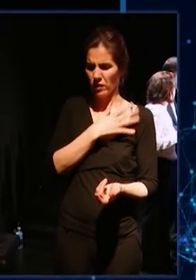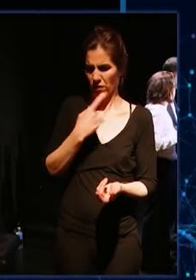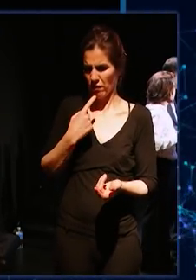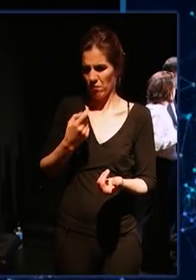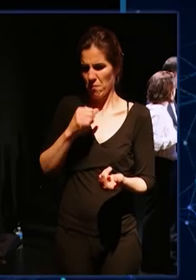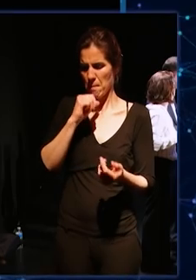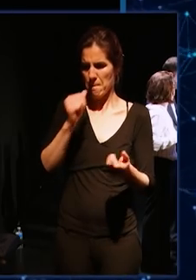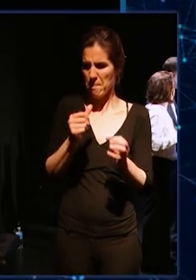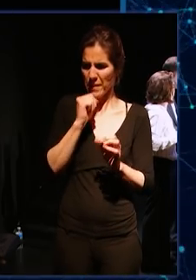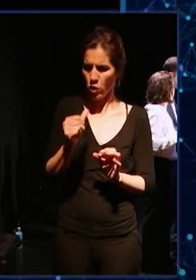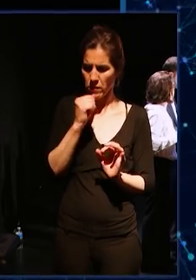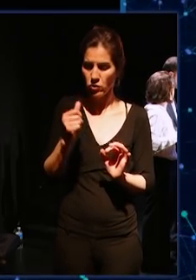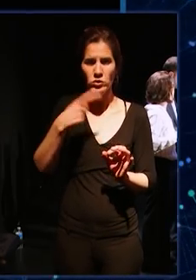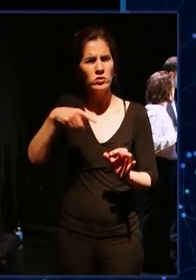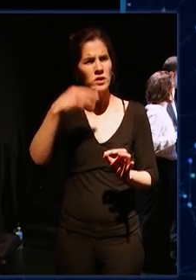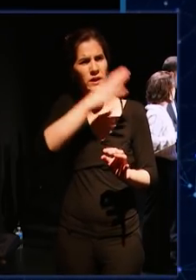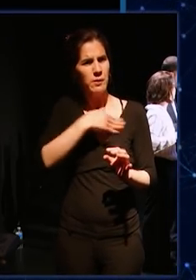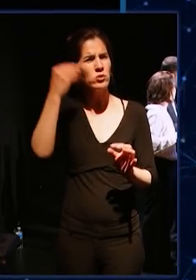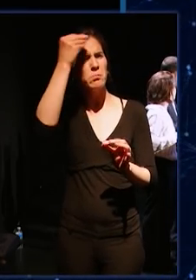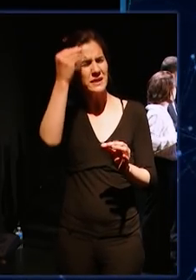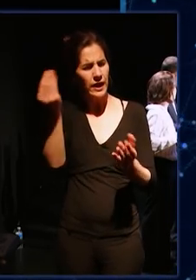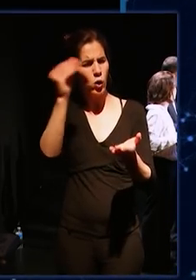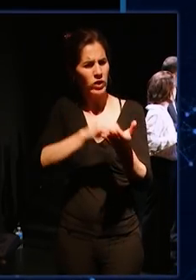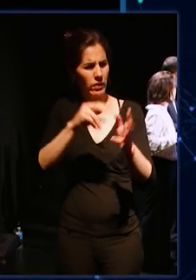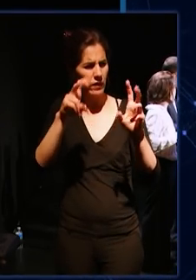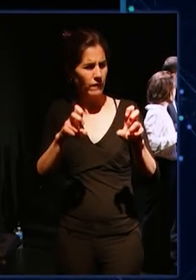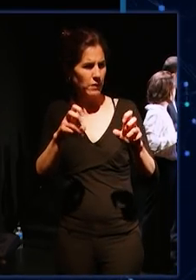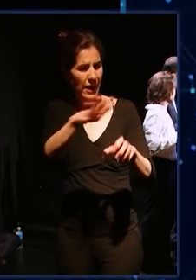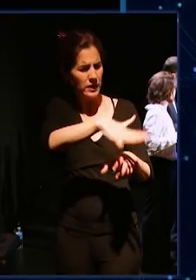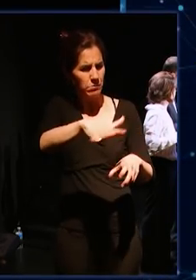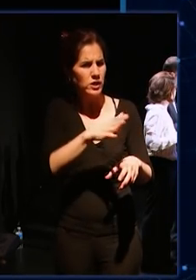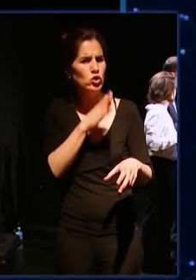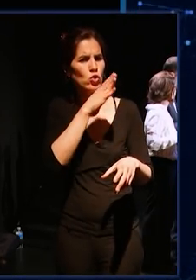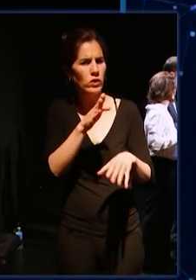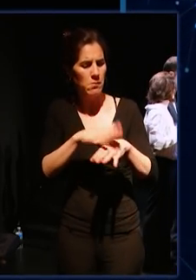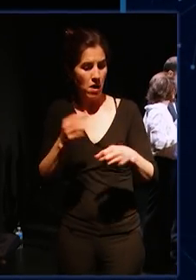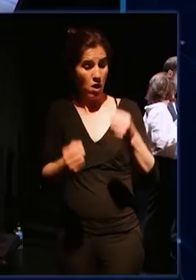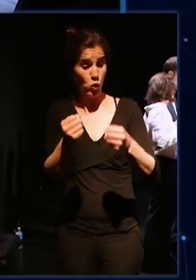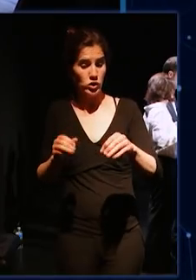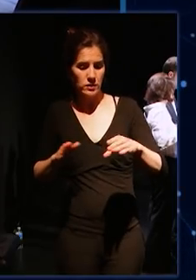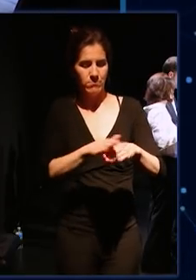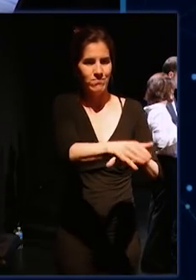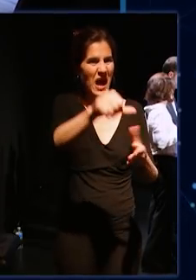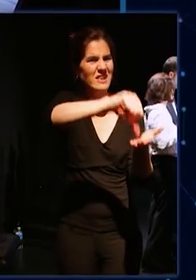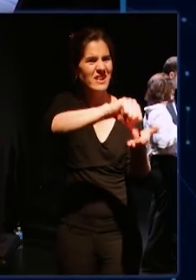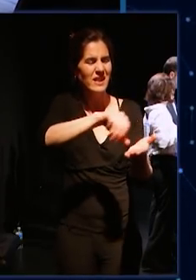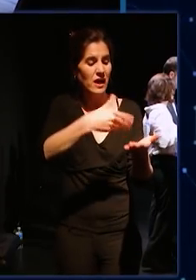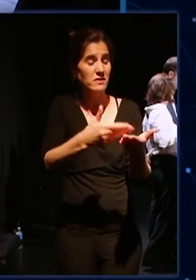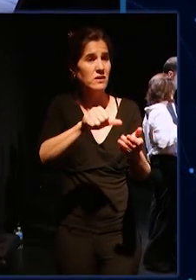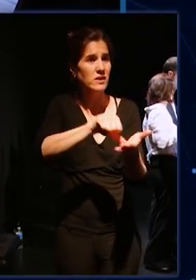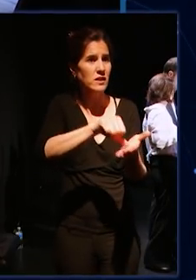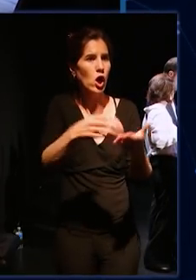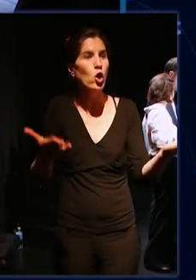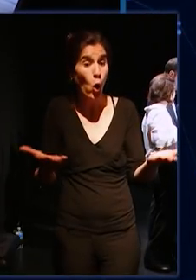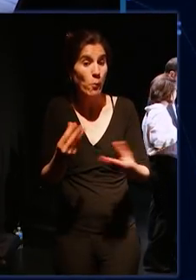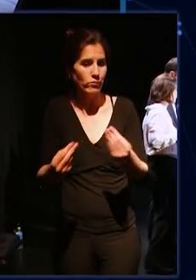repensar els espais on els cotxes, els vehicles poden acostar-se al centre, com ho podem fer-ho, amb un gran